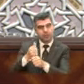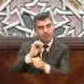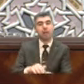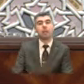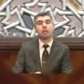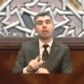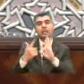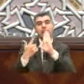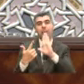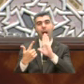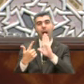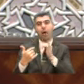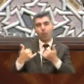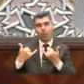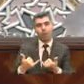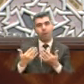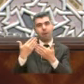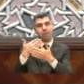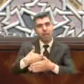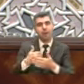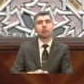مساء بهذه القاعة.